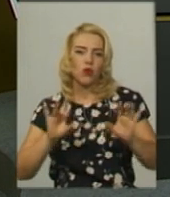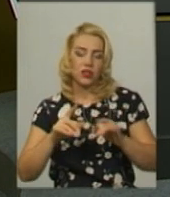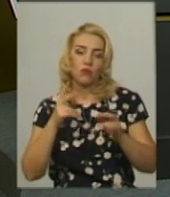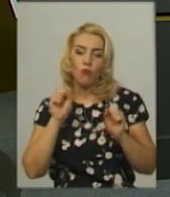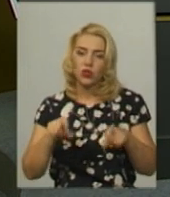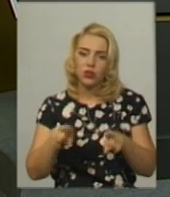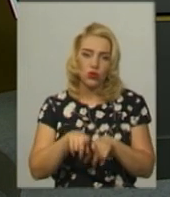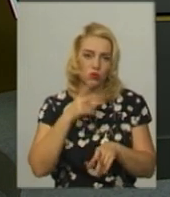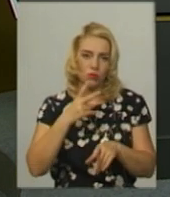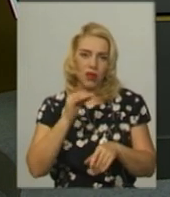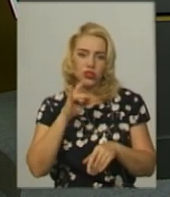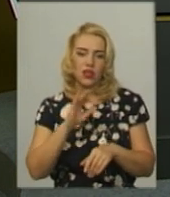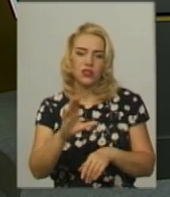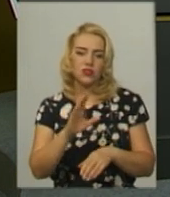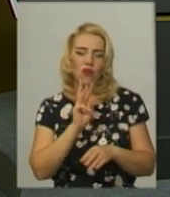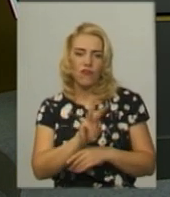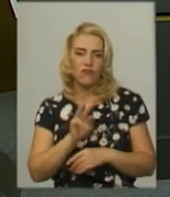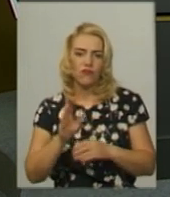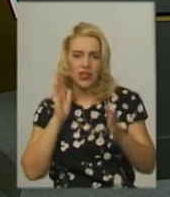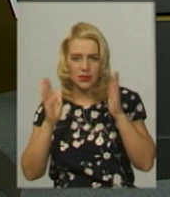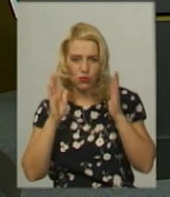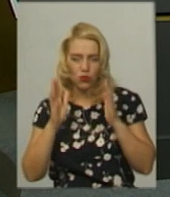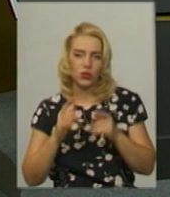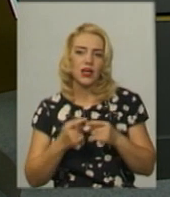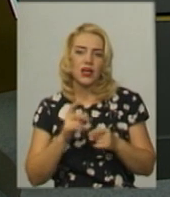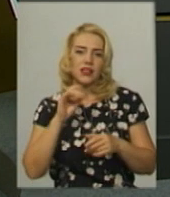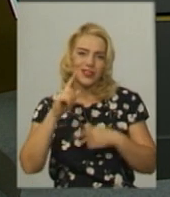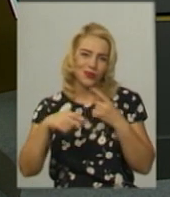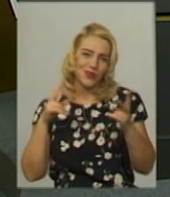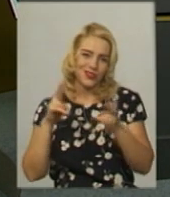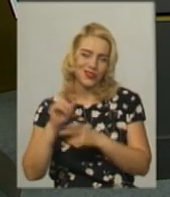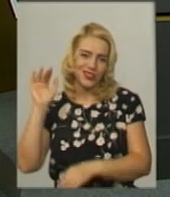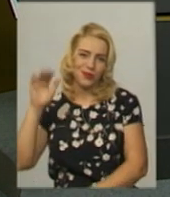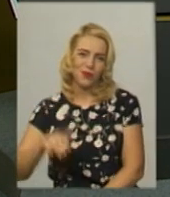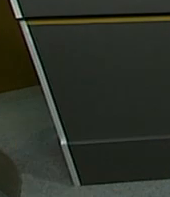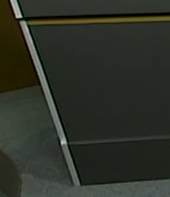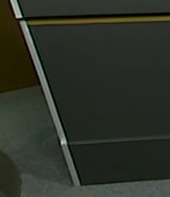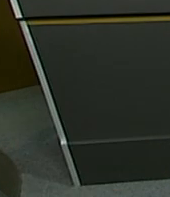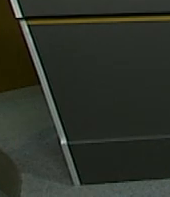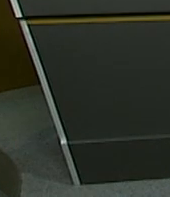переглянути також на нашій сторінці в Facebook і на нашому сайті. Зустрінемося о 20:30.